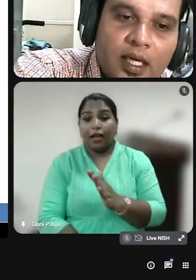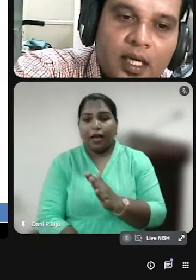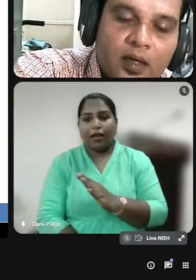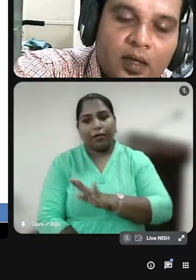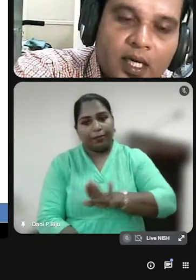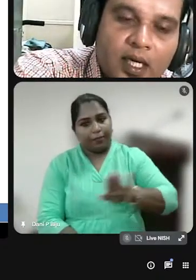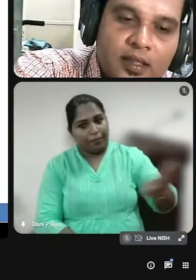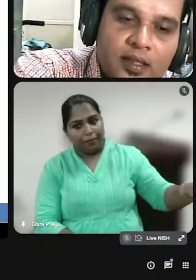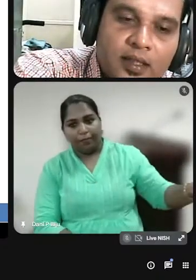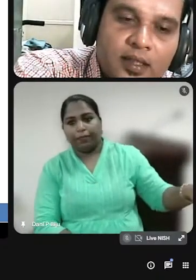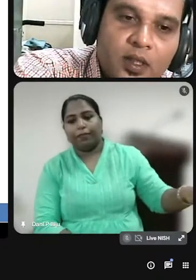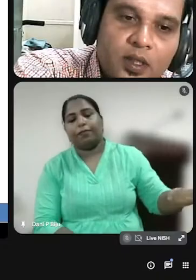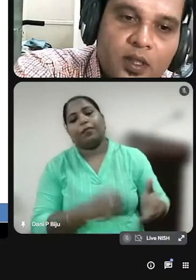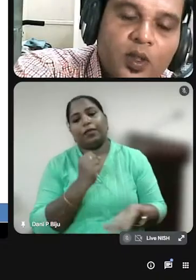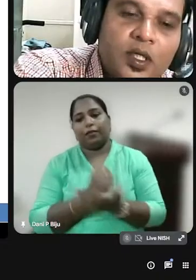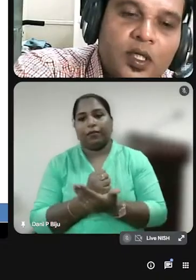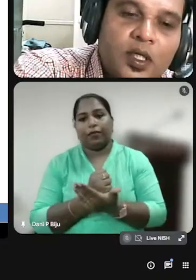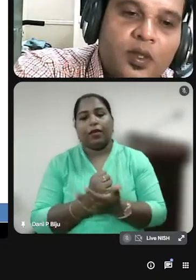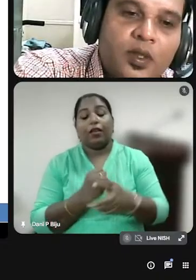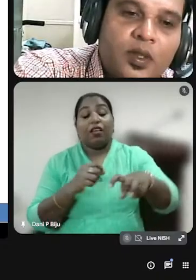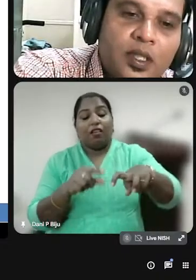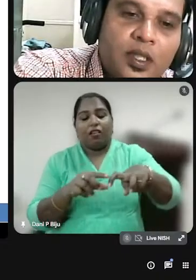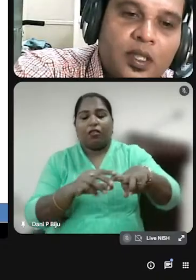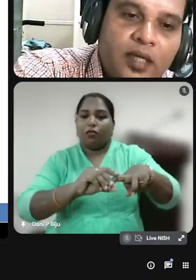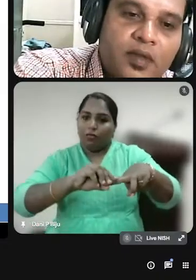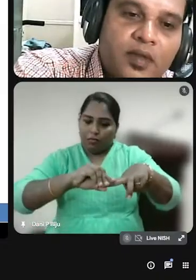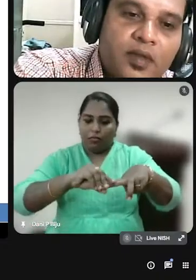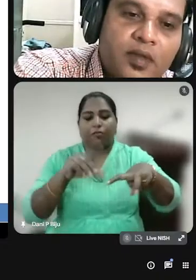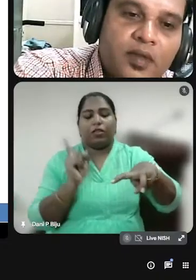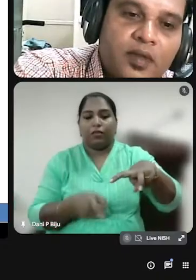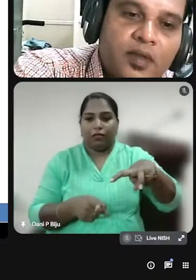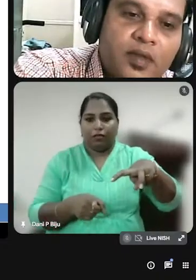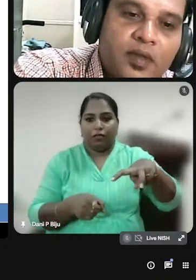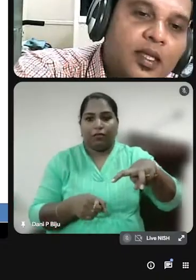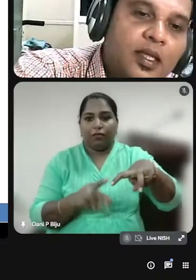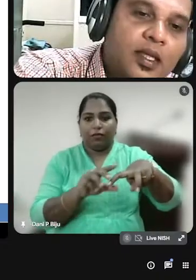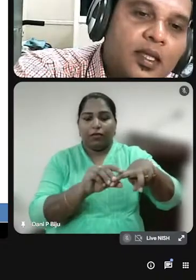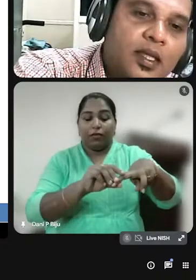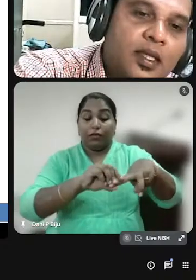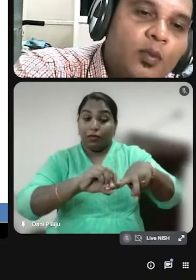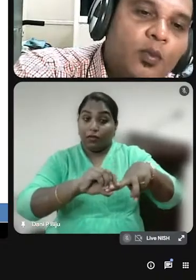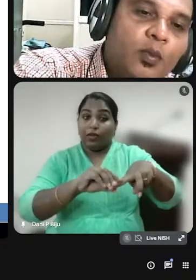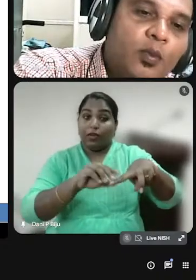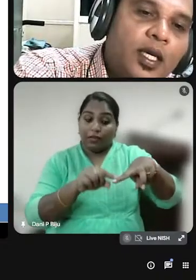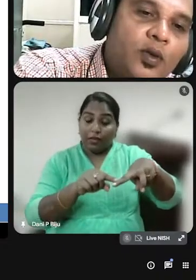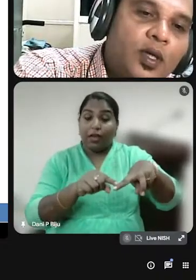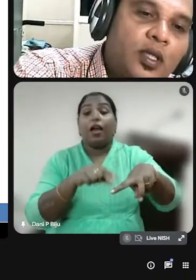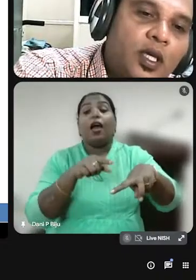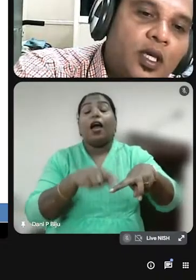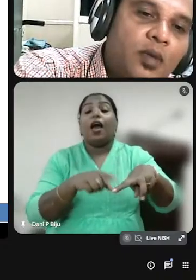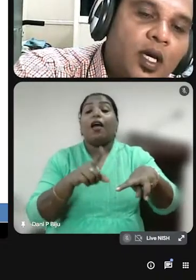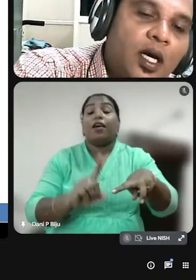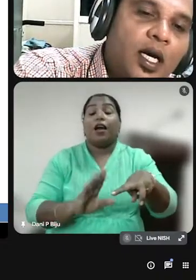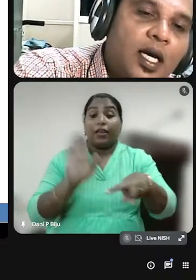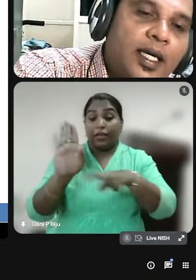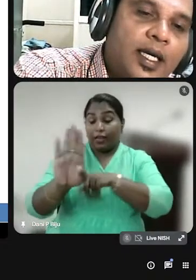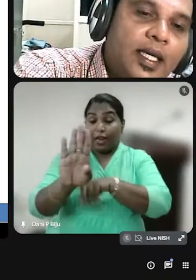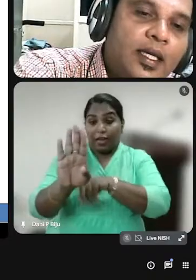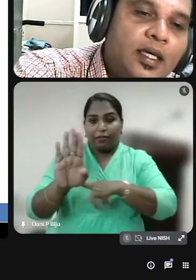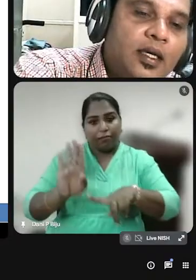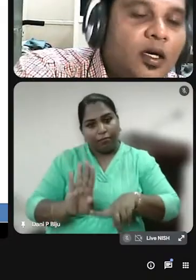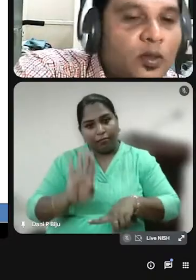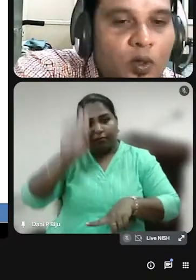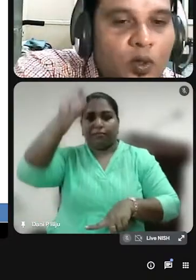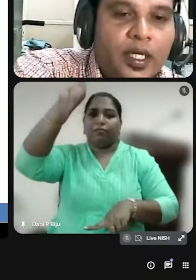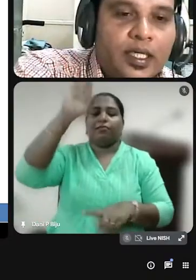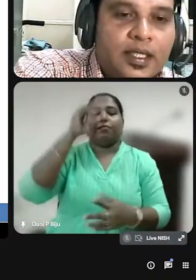മടങ്ങിയിരിക്കുന്ന കാലിൽ കൊണ്ട് കൈയുടെ സപ്പോർട്ട് എടുത്തിട്ട് നീട്ടി വെച്ച കാലിന്റെ അതേ ഭാഗത്തെ കൈ മുകളിലേക്ക് ഉയർത്തുകയും ആ